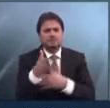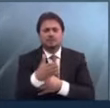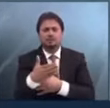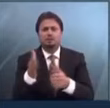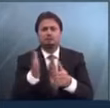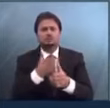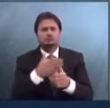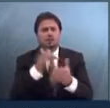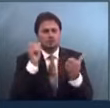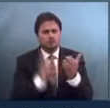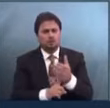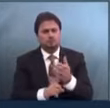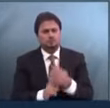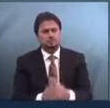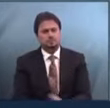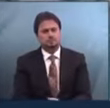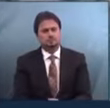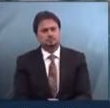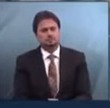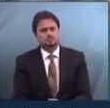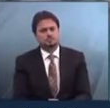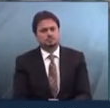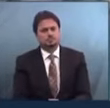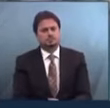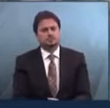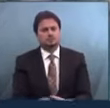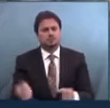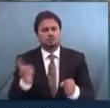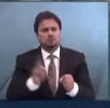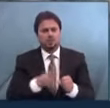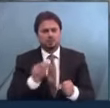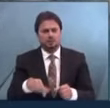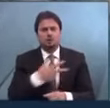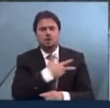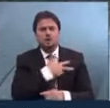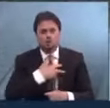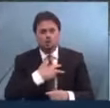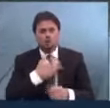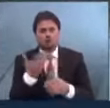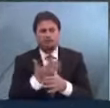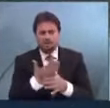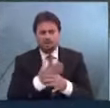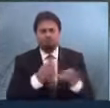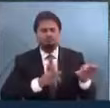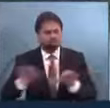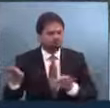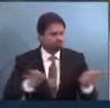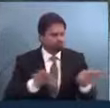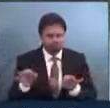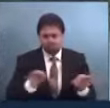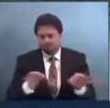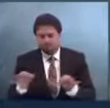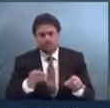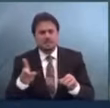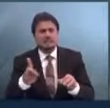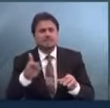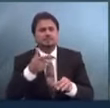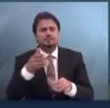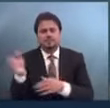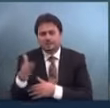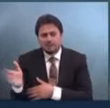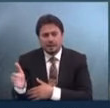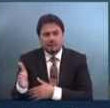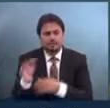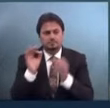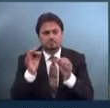المحليه من هذه الثروه مساع حكوميه لتهيئه بيئه مثلى لتربيه الاسماك دون